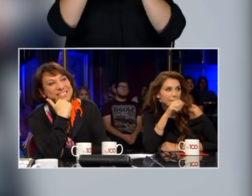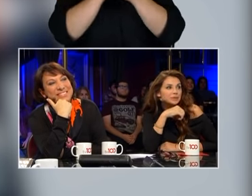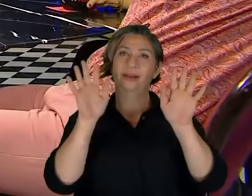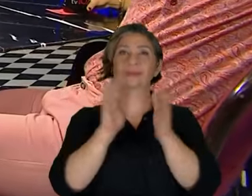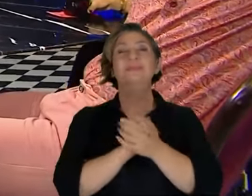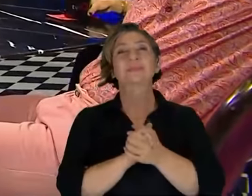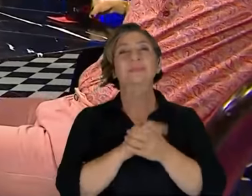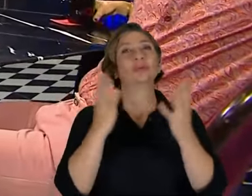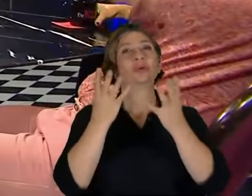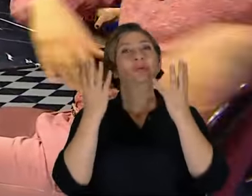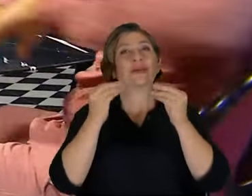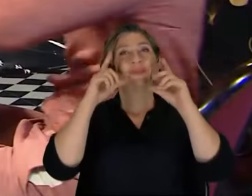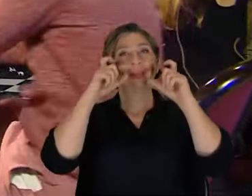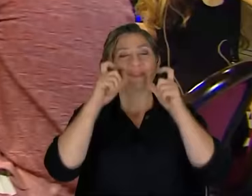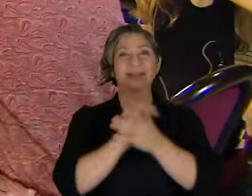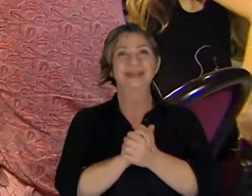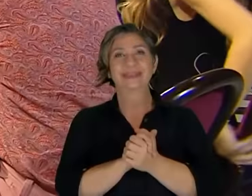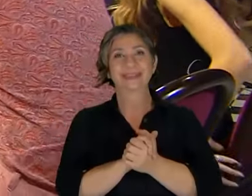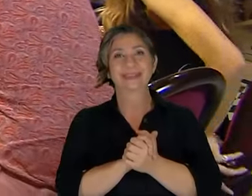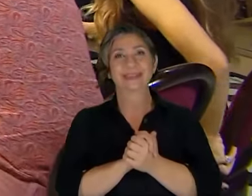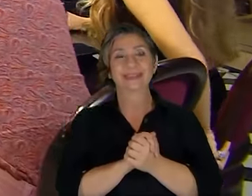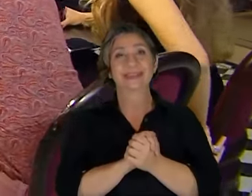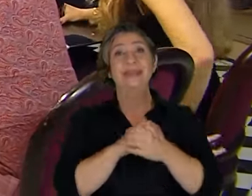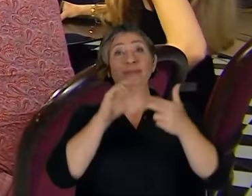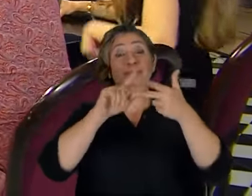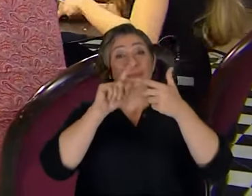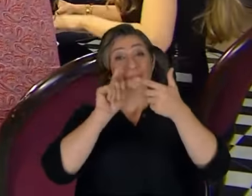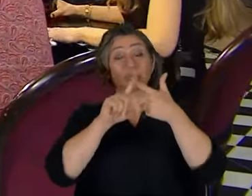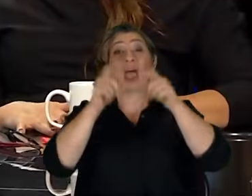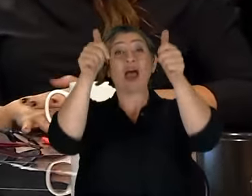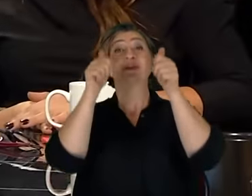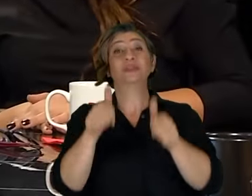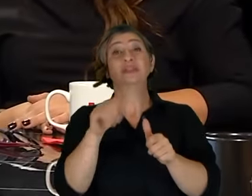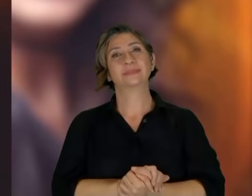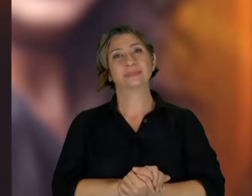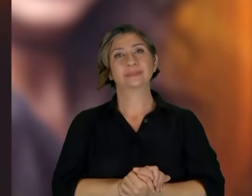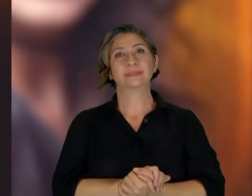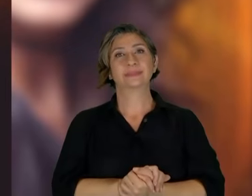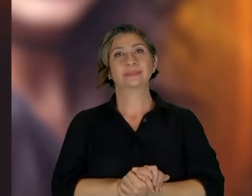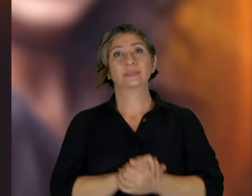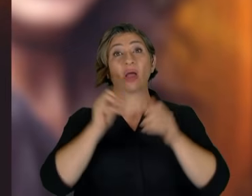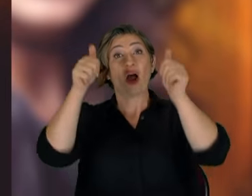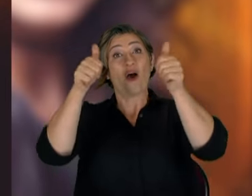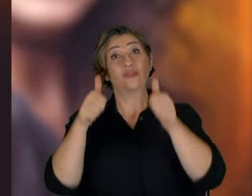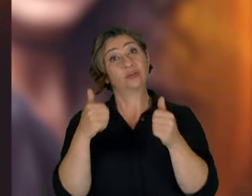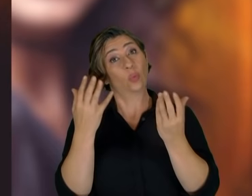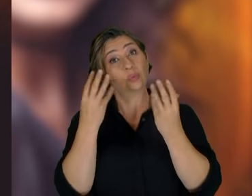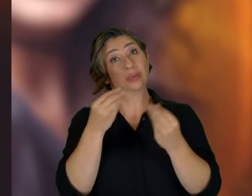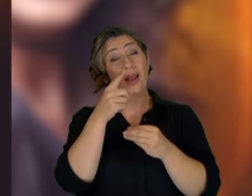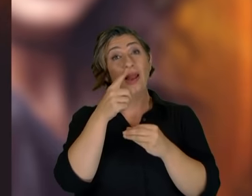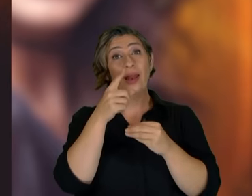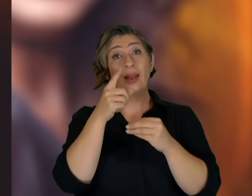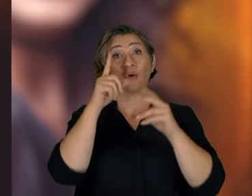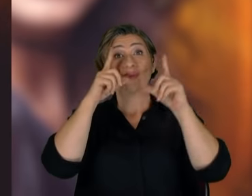fotoğraflar. Çok bu da çok güzel falan diyor. Peki. Bir de afişimiz var oyunla ilgili. Afiş de çok güzel. Ne kadar güzel.